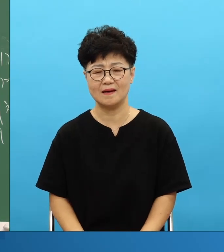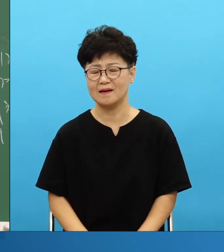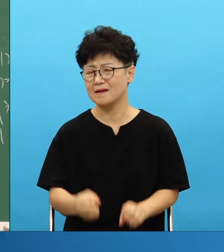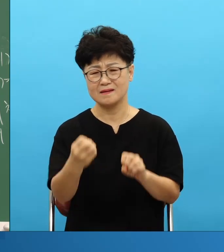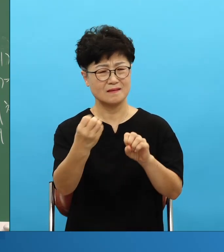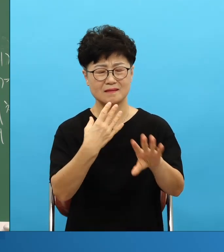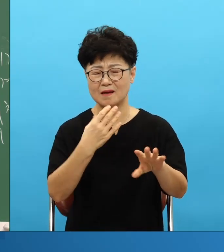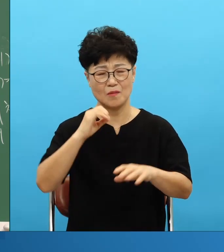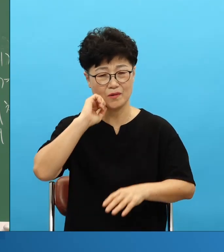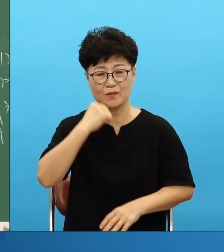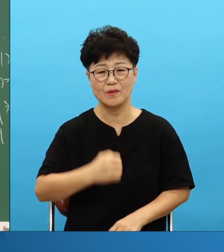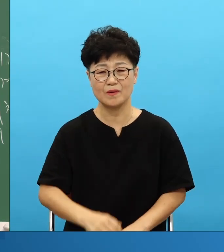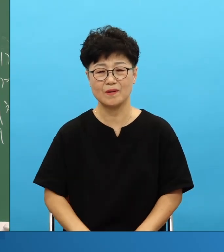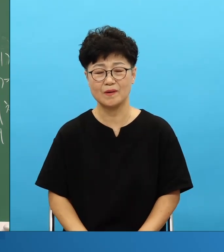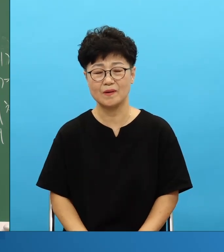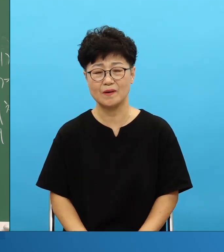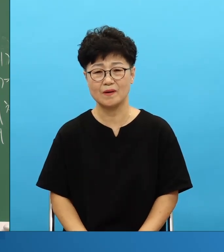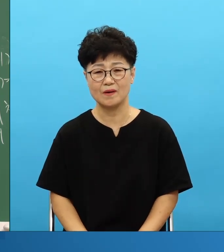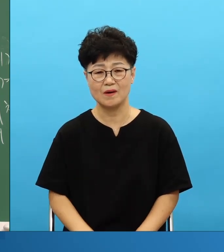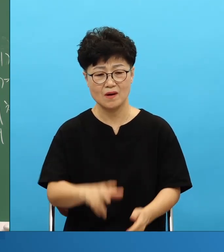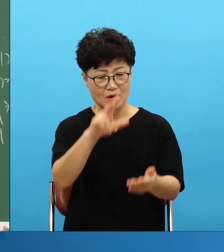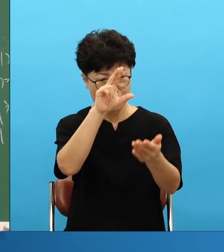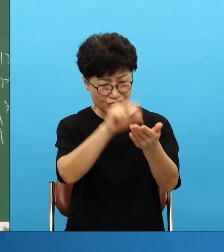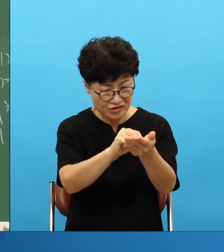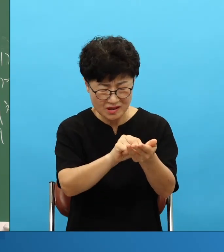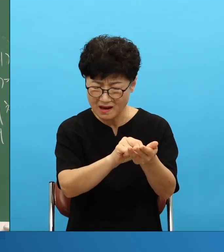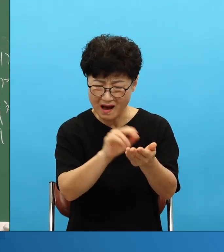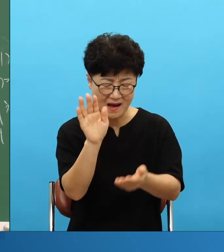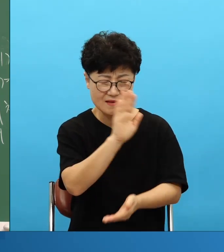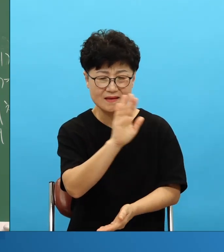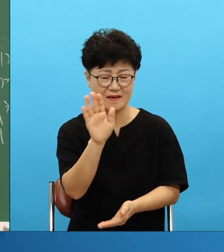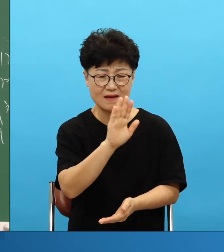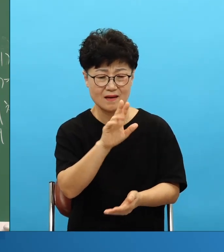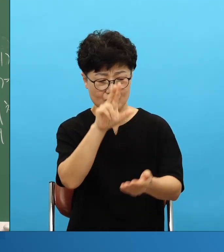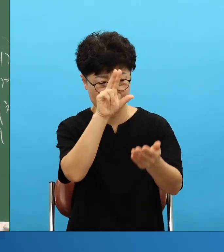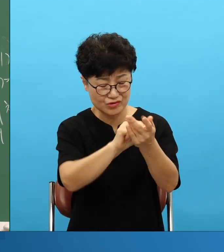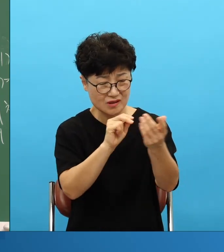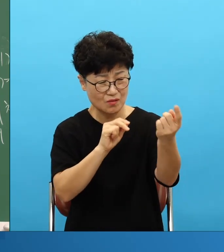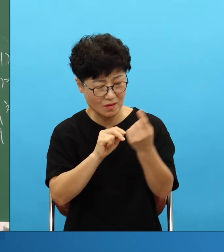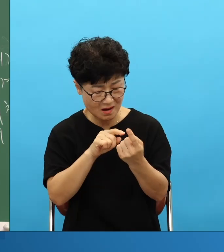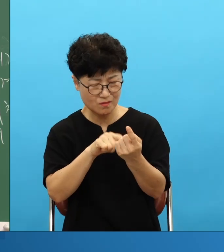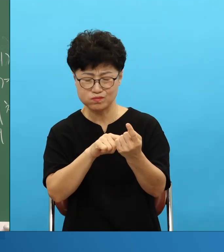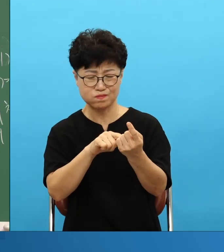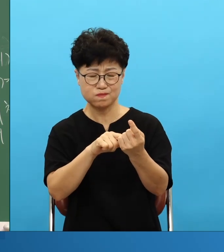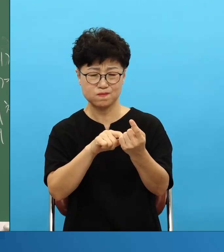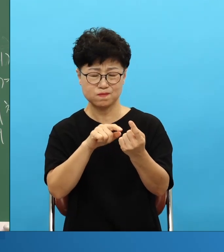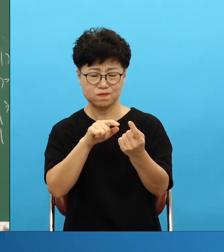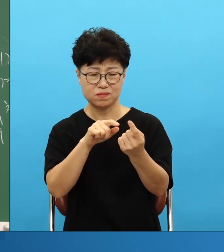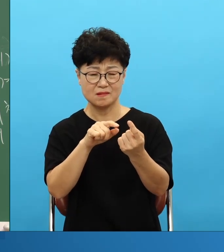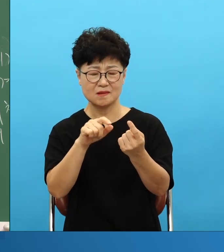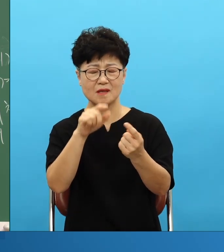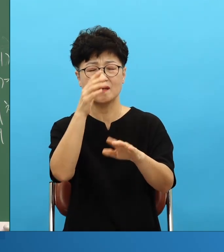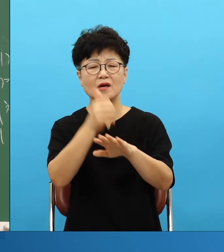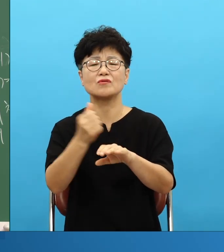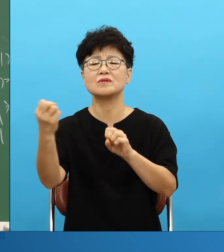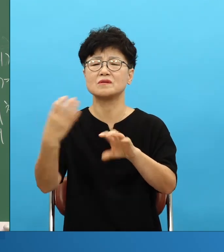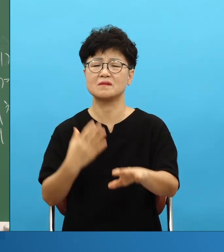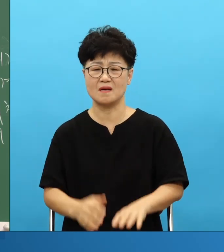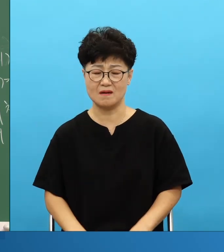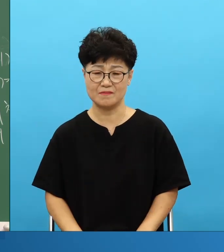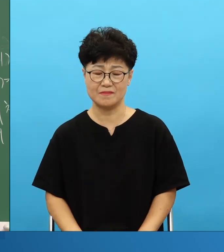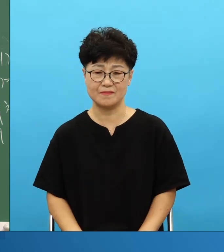they cannot receive 왜냐? answers. 문제 아닌 걸 문제로 받게. Why? Because they're viewing something that's not a problem as a problem. 학교에서